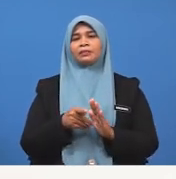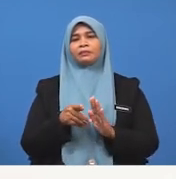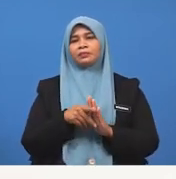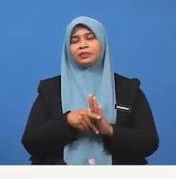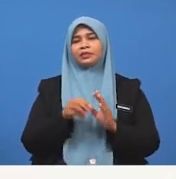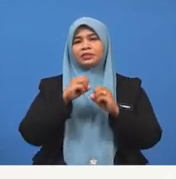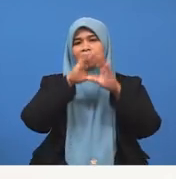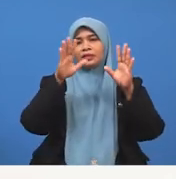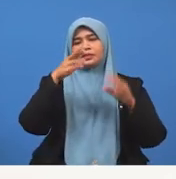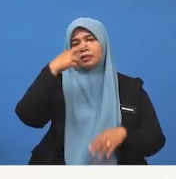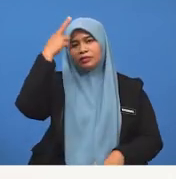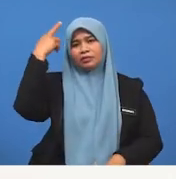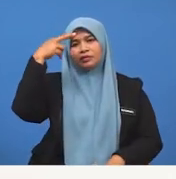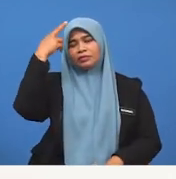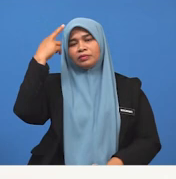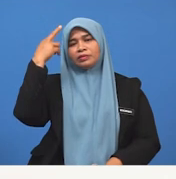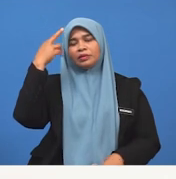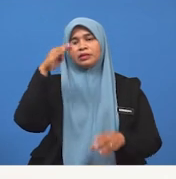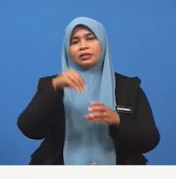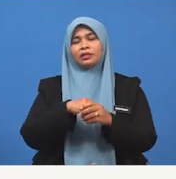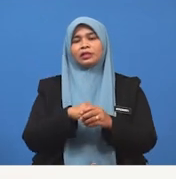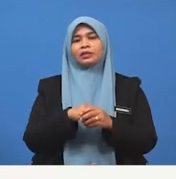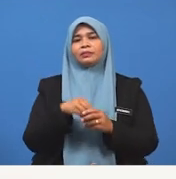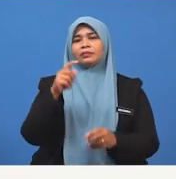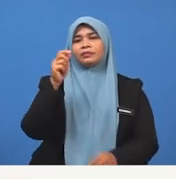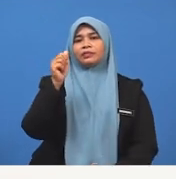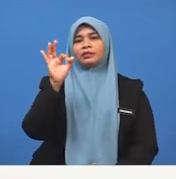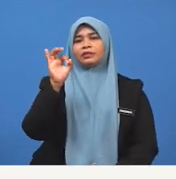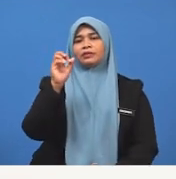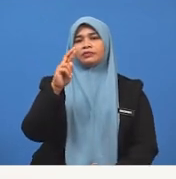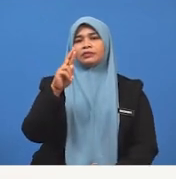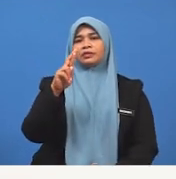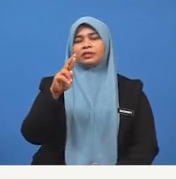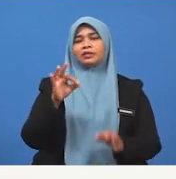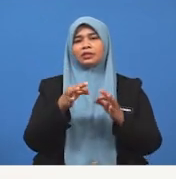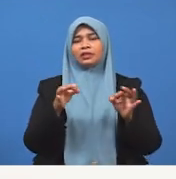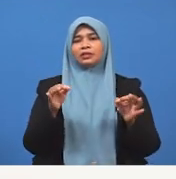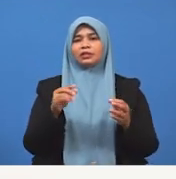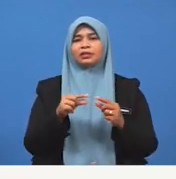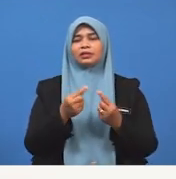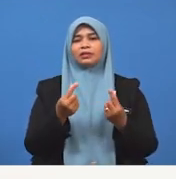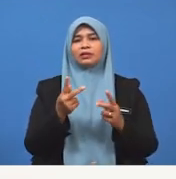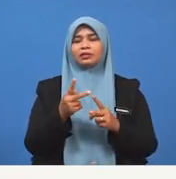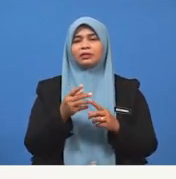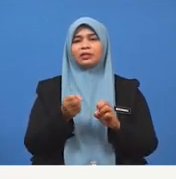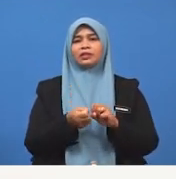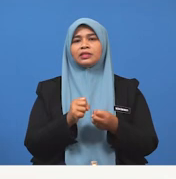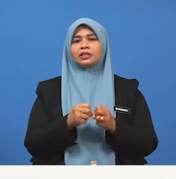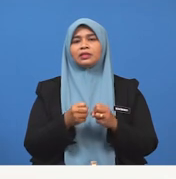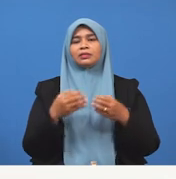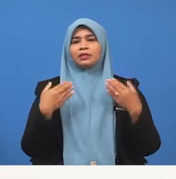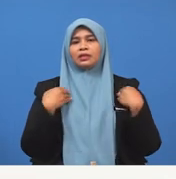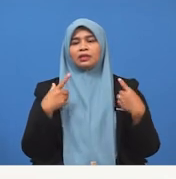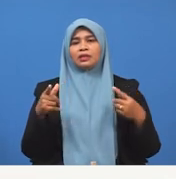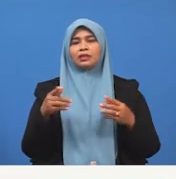Rasulullah Shallallahu Alaihi Wasallam dalam mentafsirkan ayat al-qur'an kepada para sahabat adalah